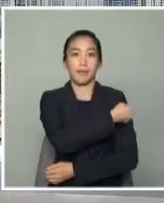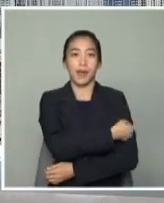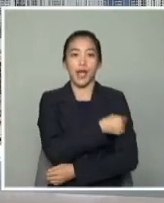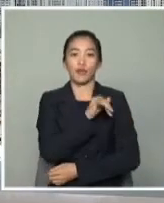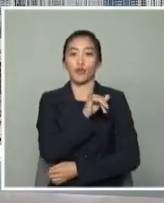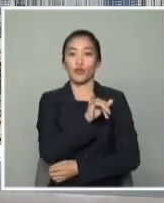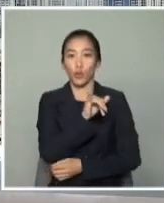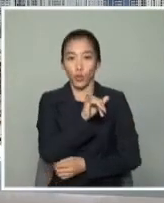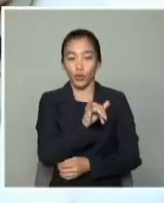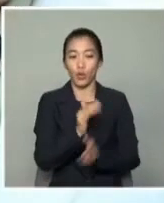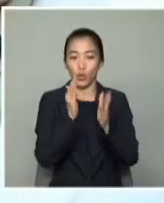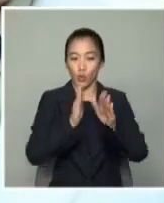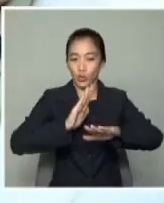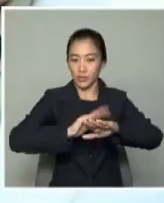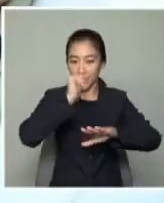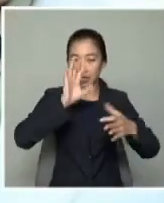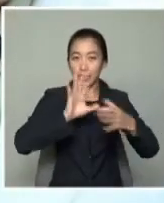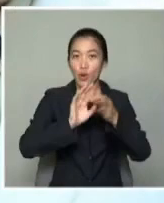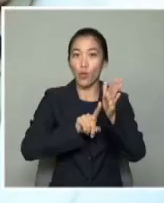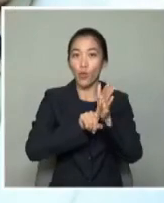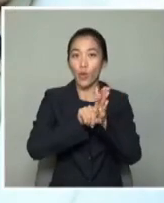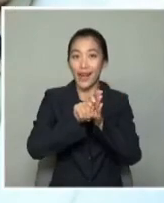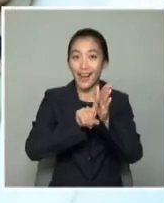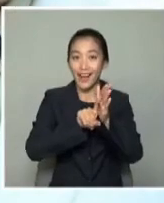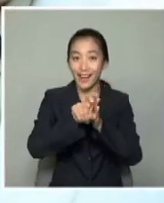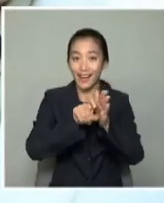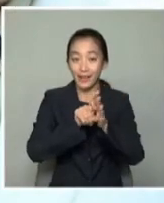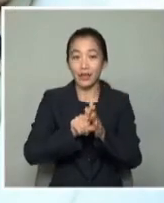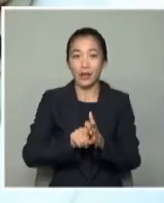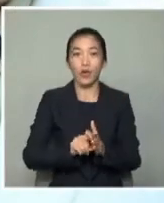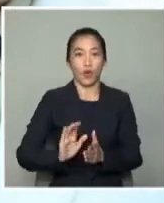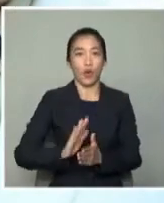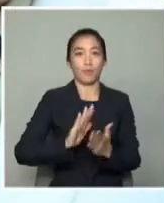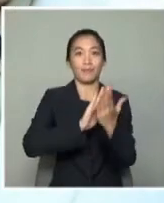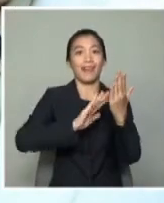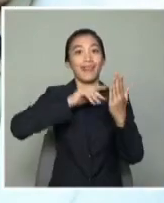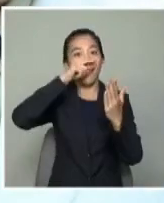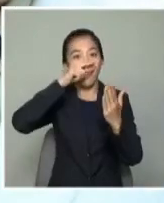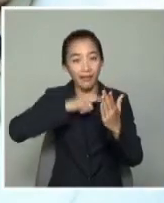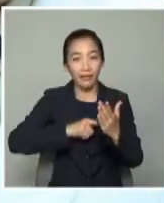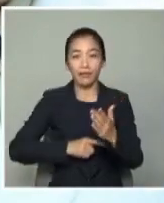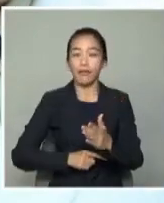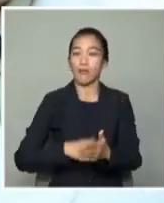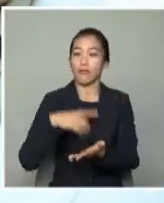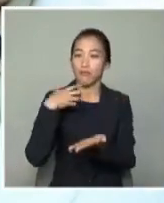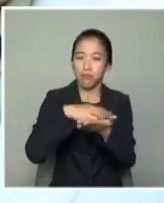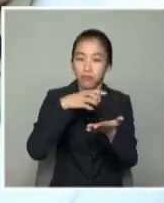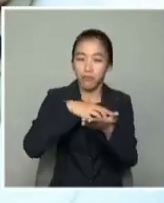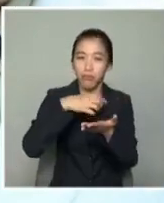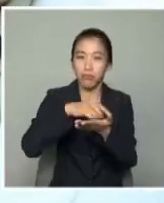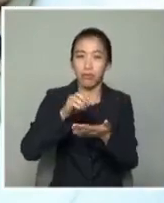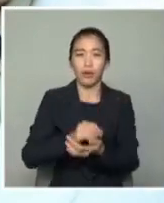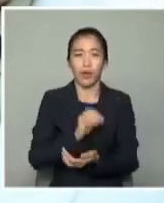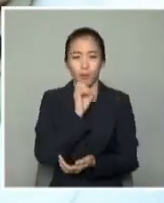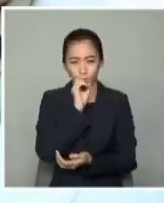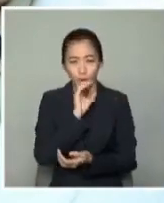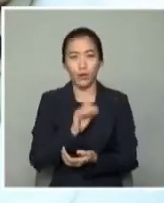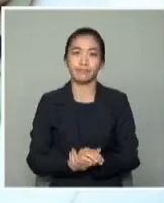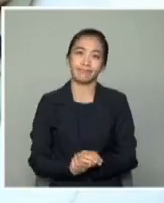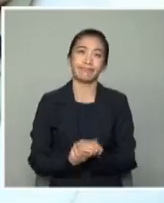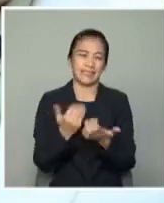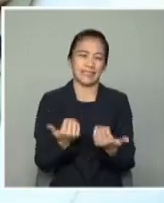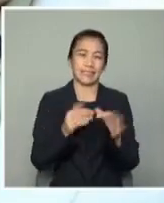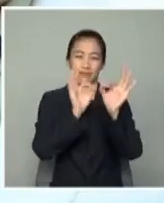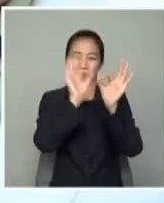ชี่ยวชาญไวรัสคลินิกของประเทศไทยเนี่ยมีการให้ข้อมูลออกมาค่ะบอกว่าจริงๆแล้ว